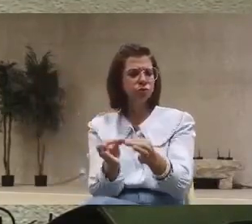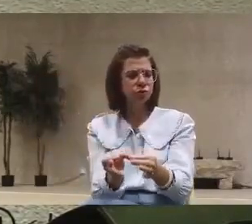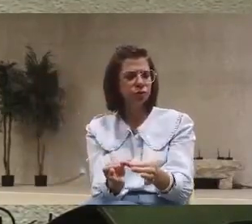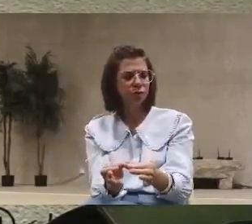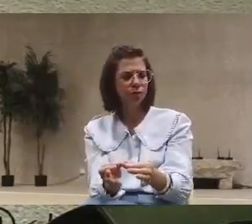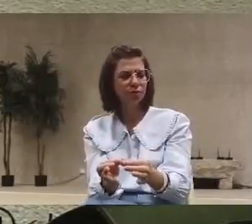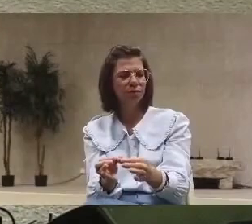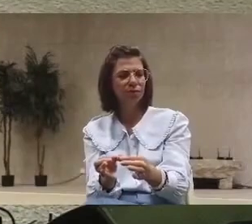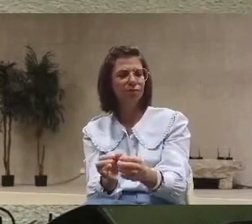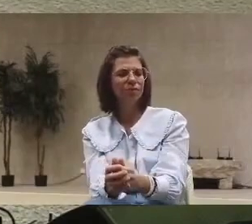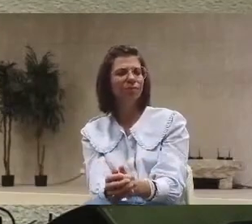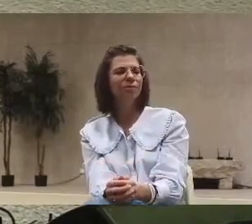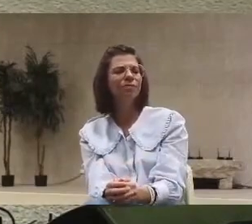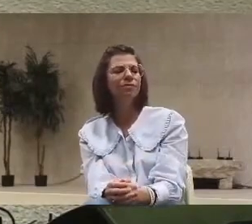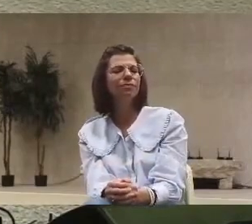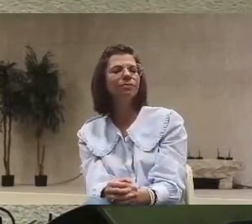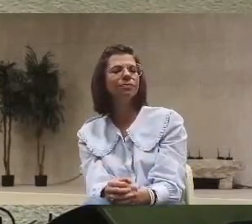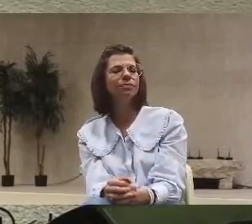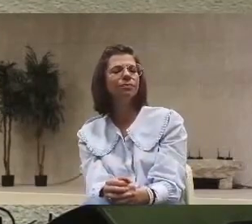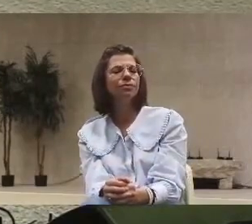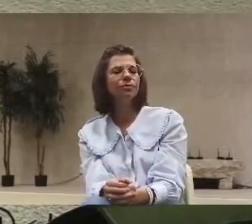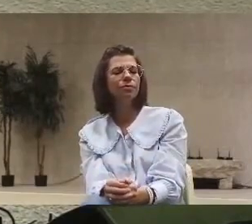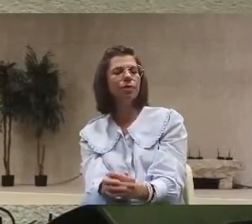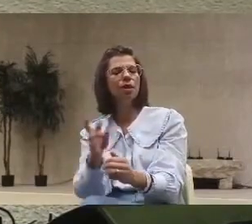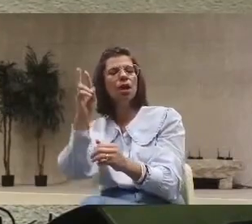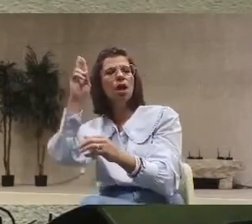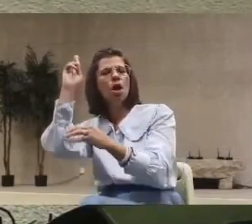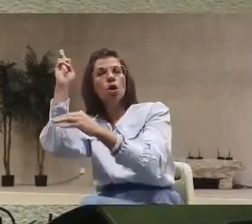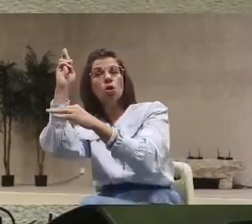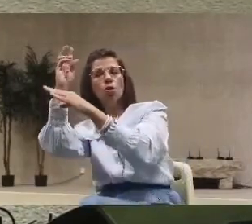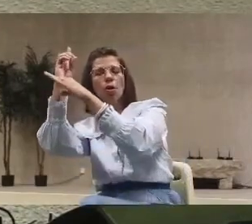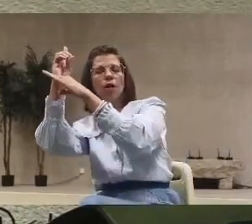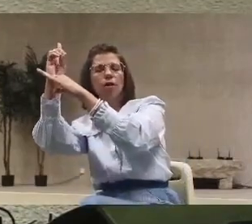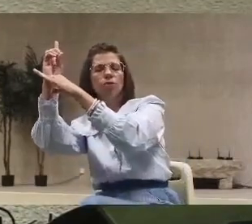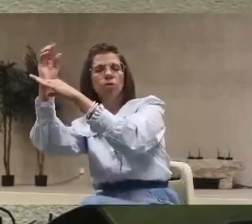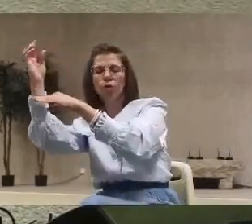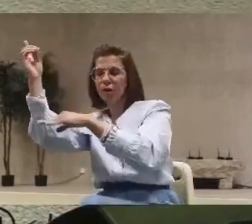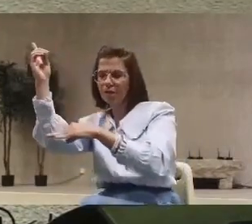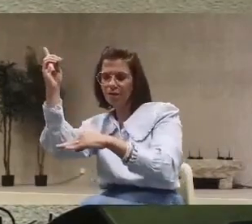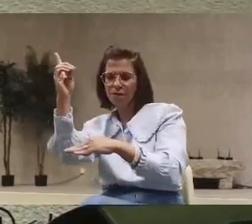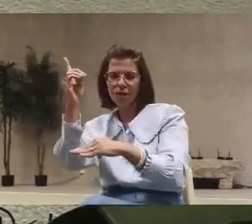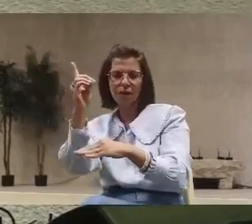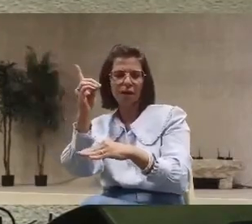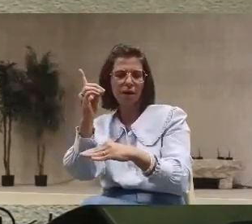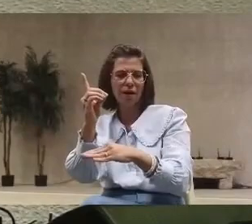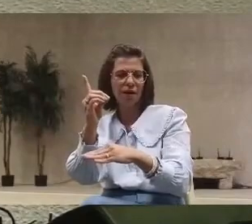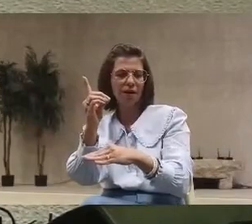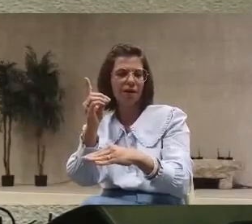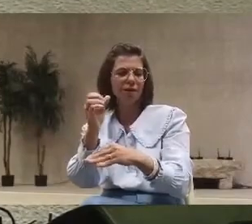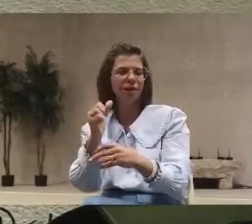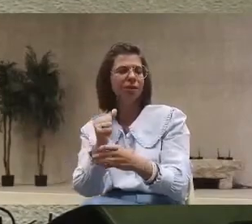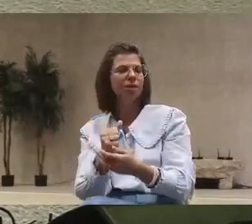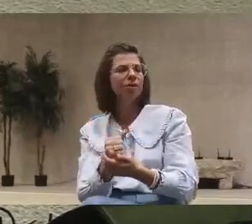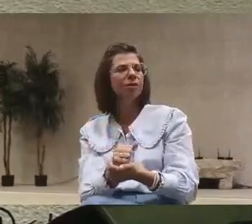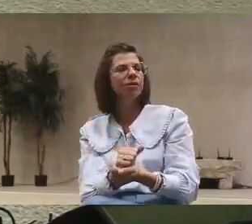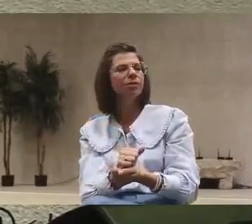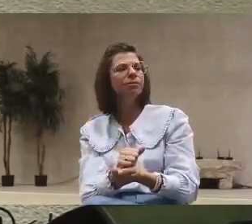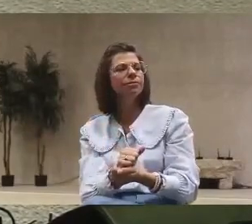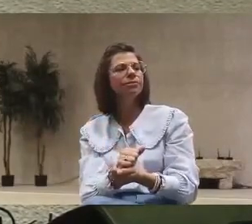le royaume de Dieu viendra non pas de manière à frapper le regard, mais avant tout, il sera un royaume